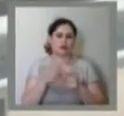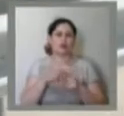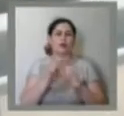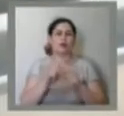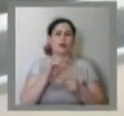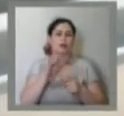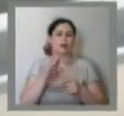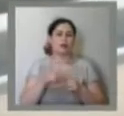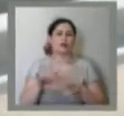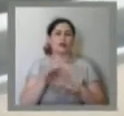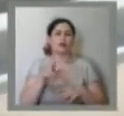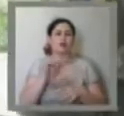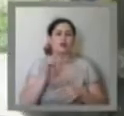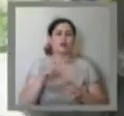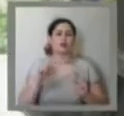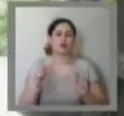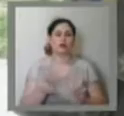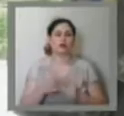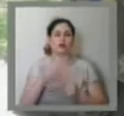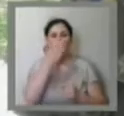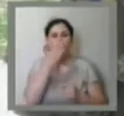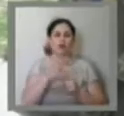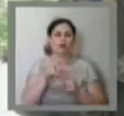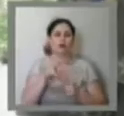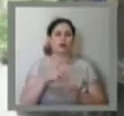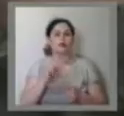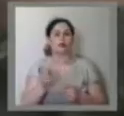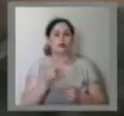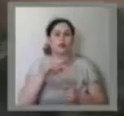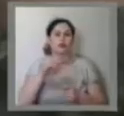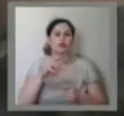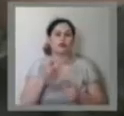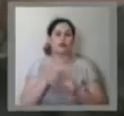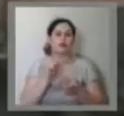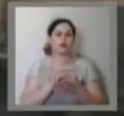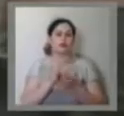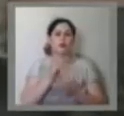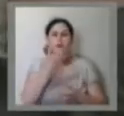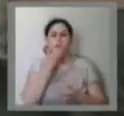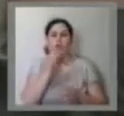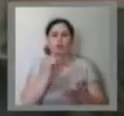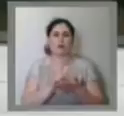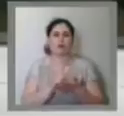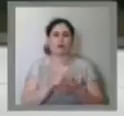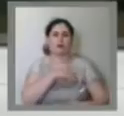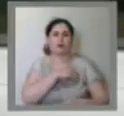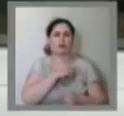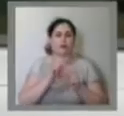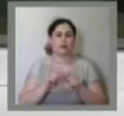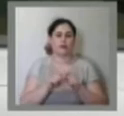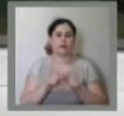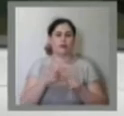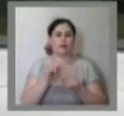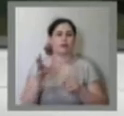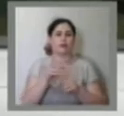діяти карантинні обмеження. Прикордонники та ті, хто перетинають адмінмежу, мають бути у масках, обов'язкове вимірювання температури. За весь час